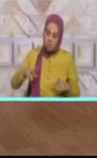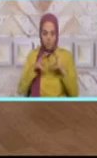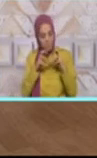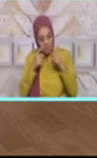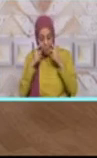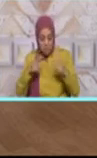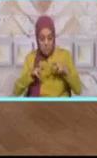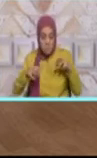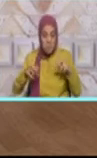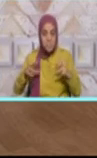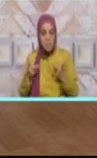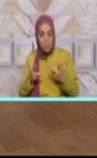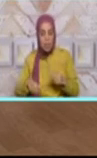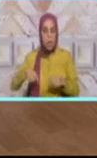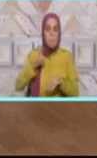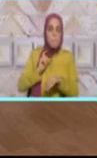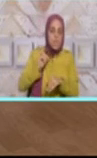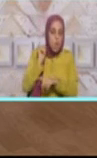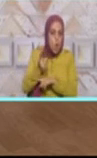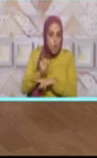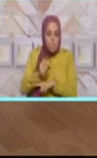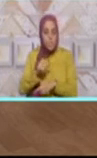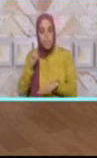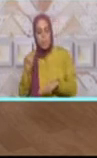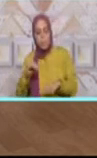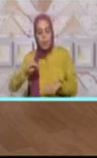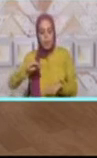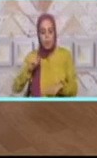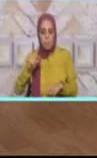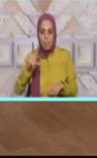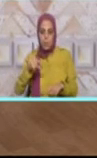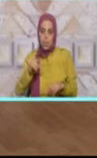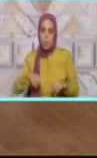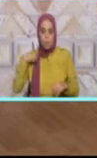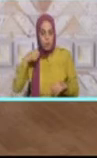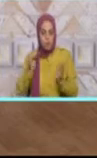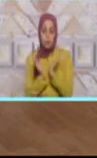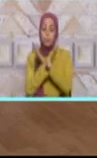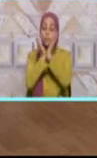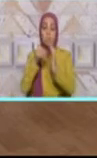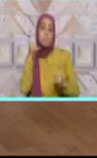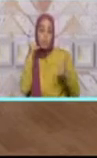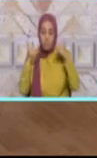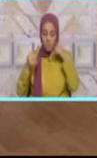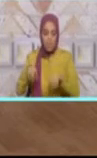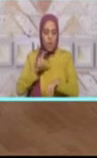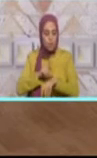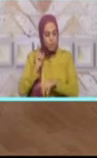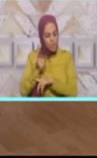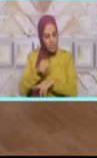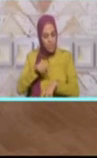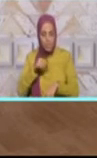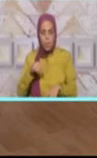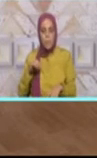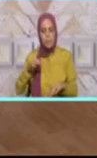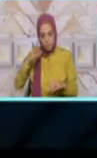تفاصيل أكتر من الأستاذ محمد يوسف رئيس فريق التدخل السريع بوزارة التضامن الاجتماعي الموجود معنا عبر الهاتف. أستاذ محمد مساء الخير يا